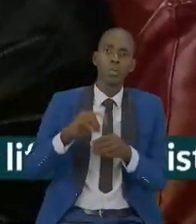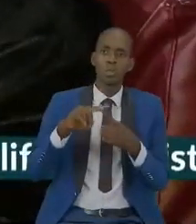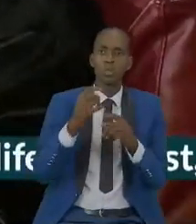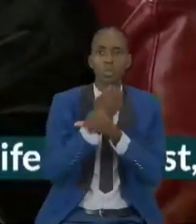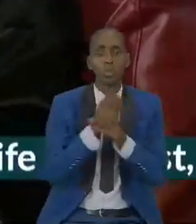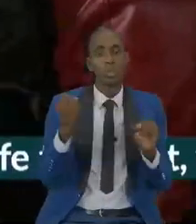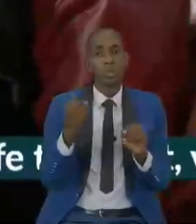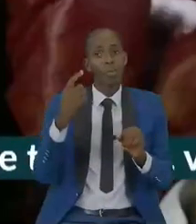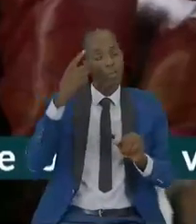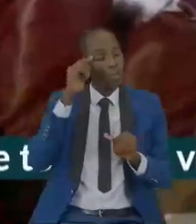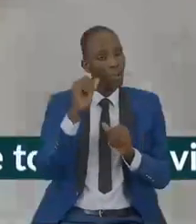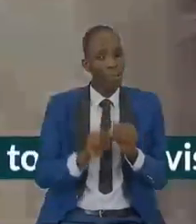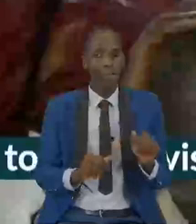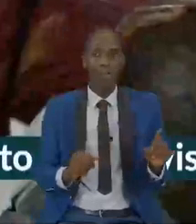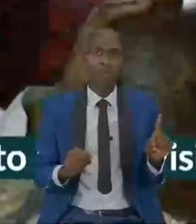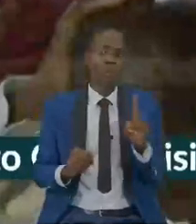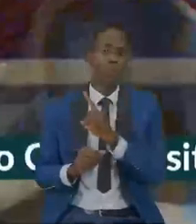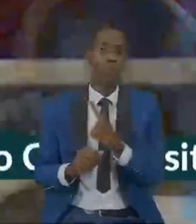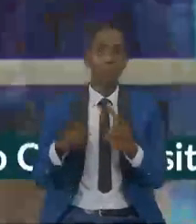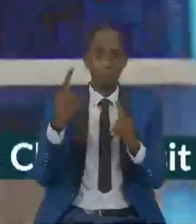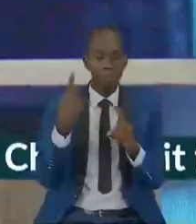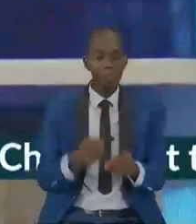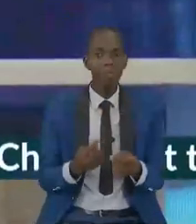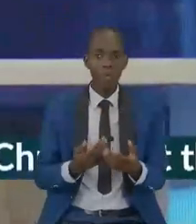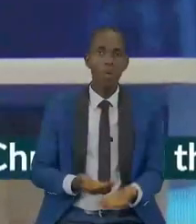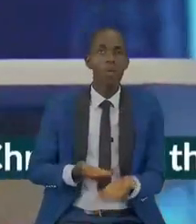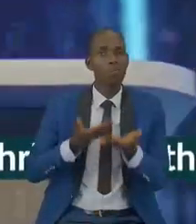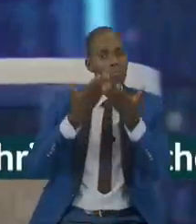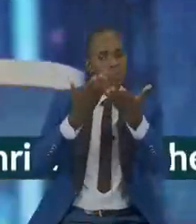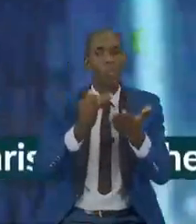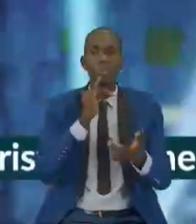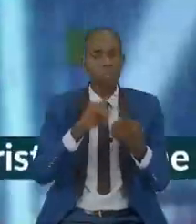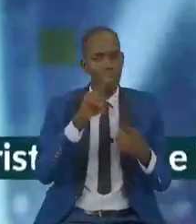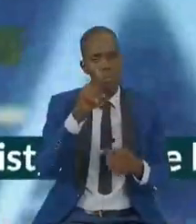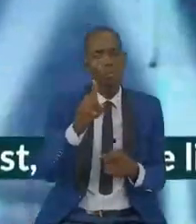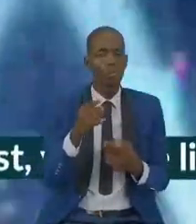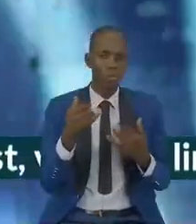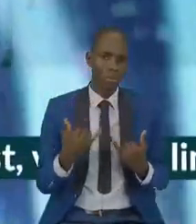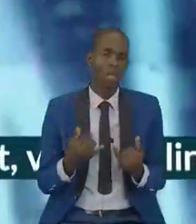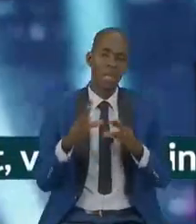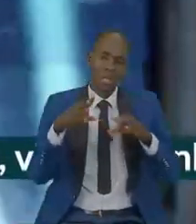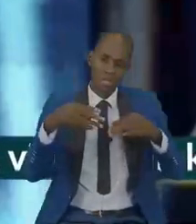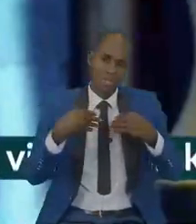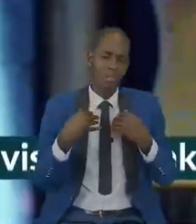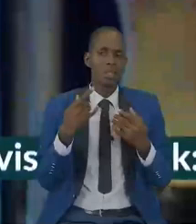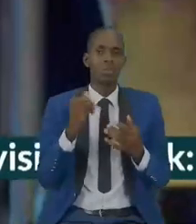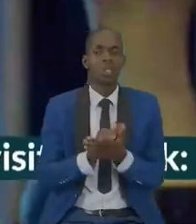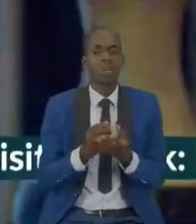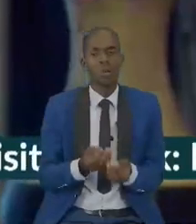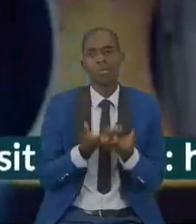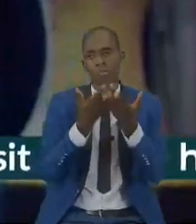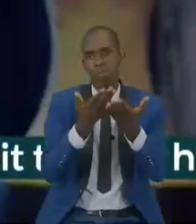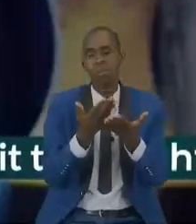Et je viens au salut du Seigneur. Où que vous soyez. l'offre t'est présentée. Où